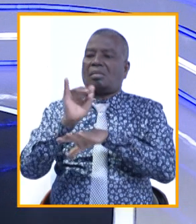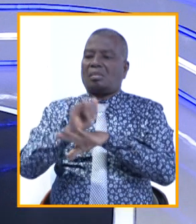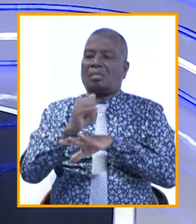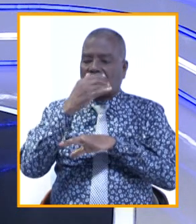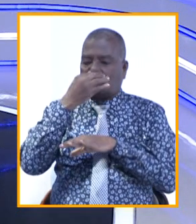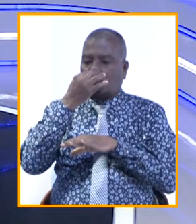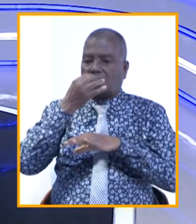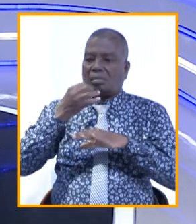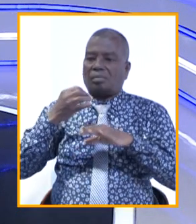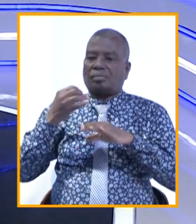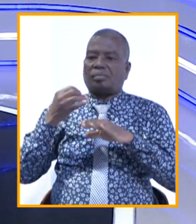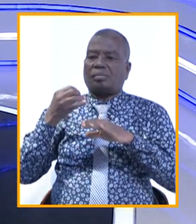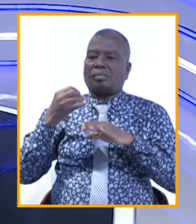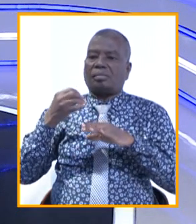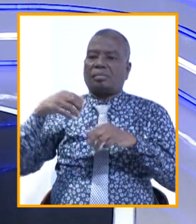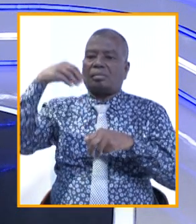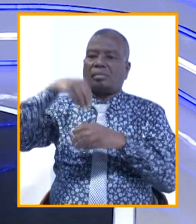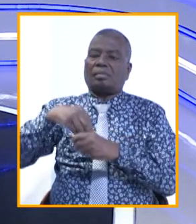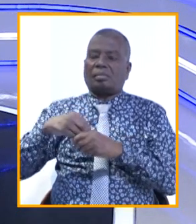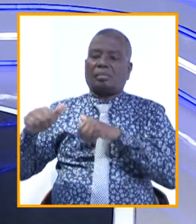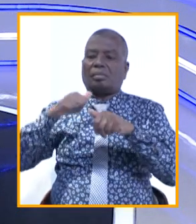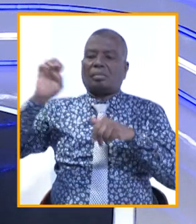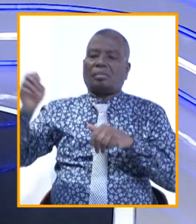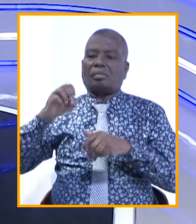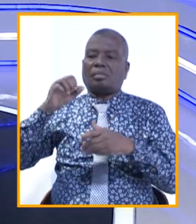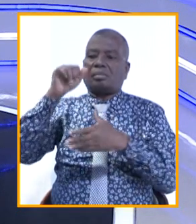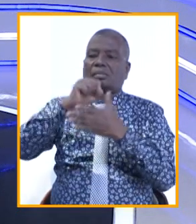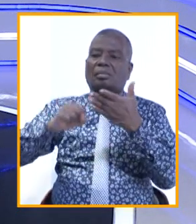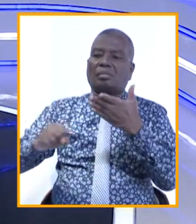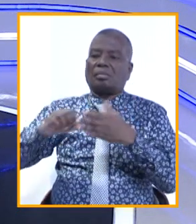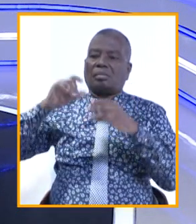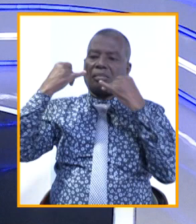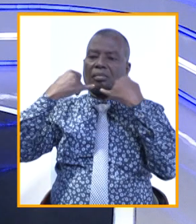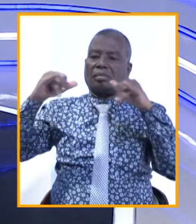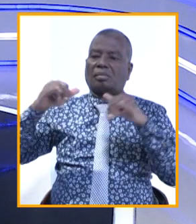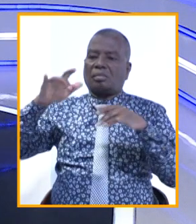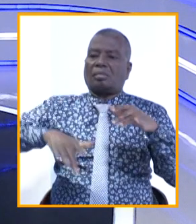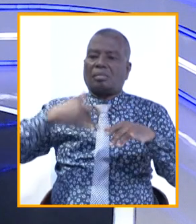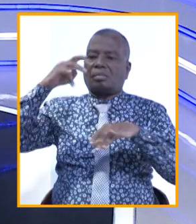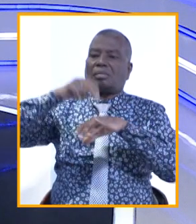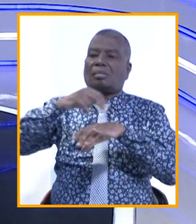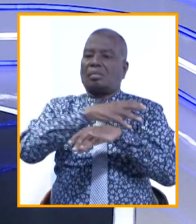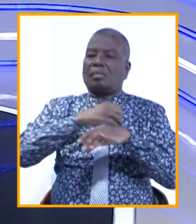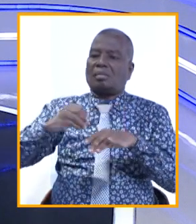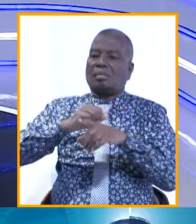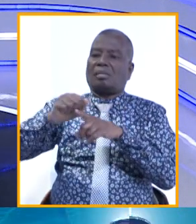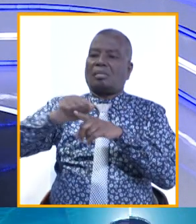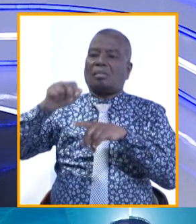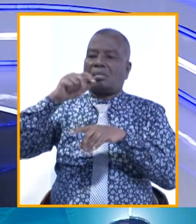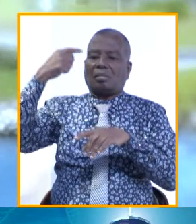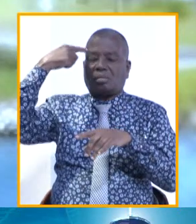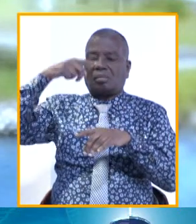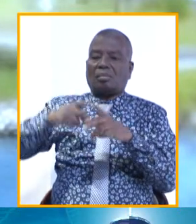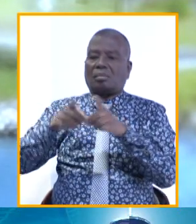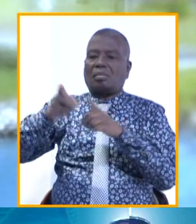d'Ivoire. Dans l'actualité également, ce séminaire d'information, de sensibilisation et de formation à l'endroit